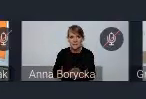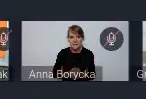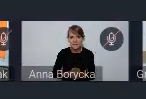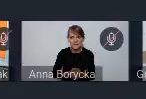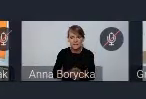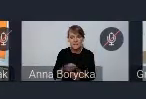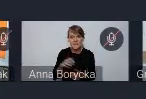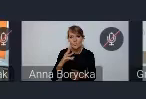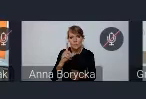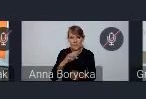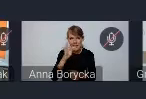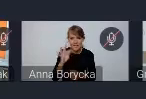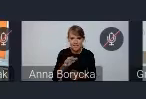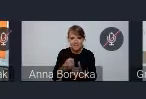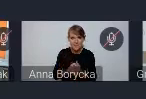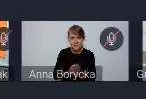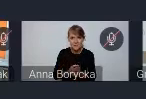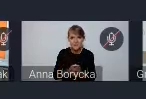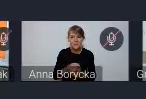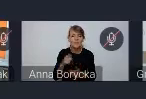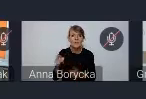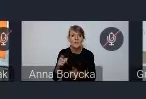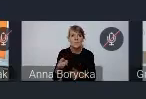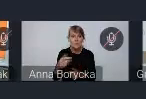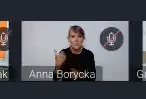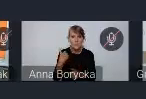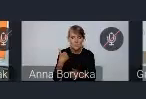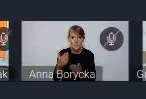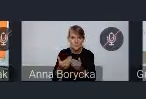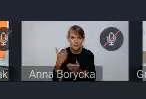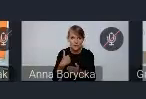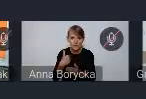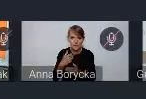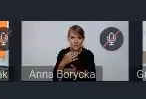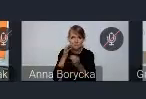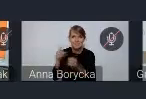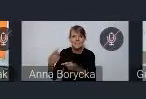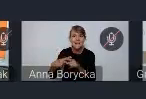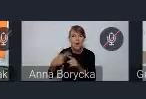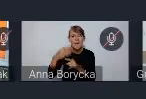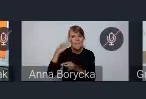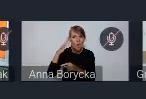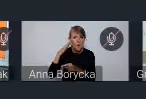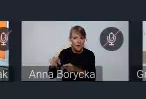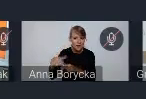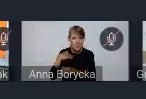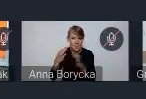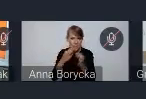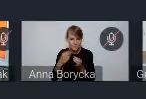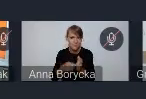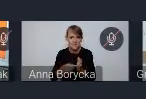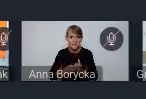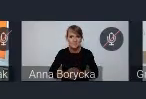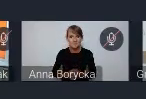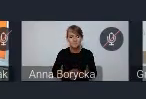symulacja w WPF-ie, o której była mowa, o której mówił szerzej pan skarbnik Stalowej Woli. No i